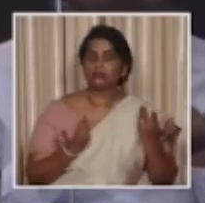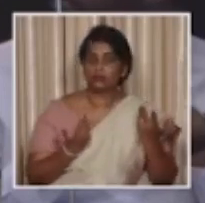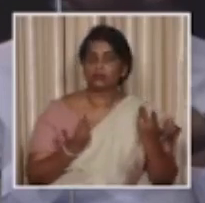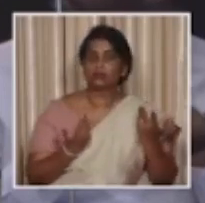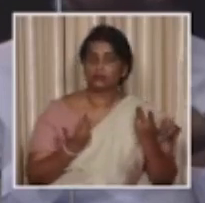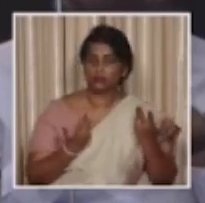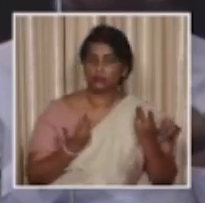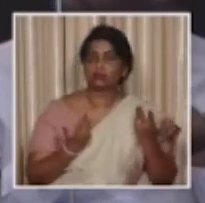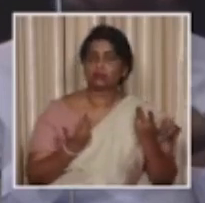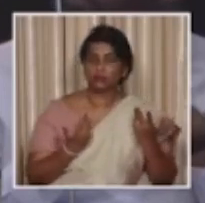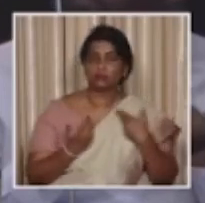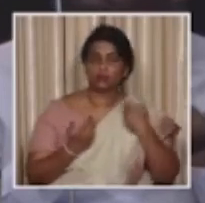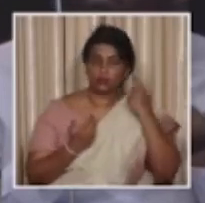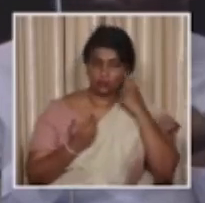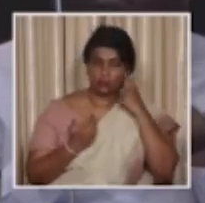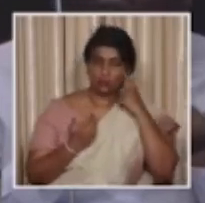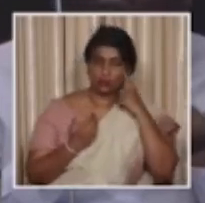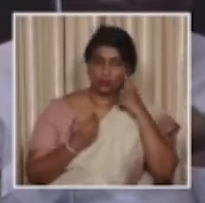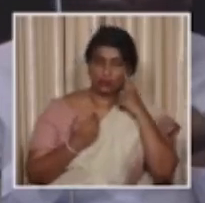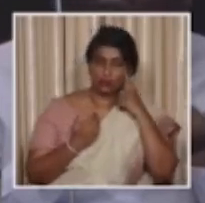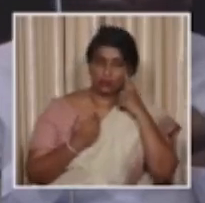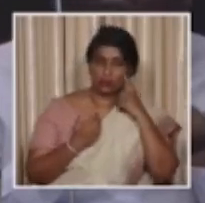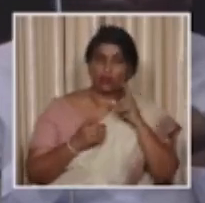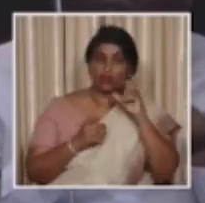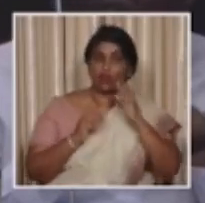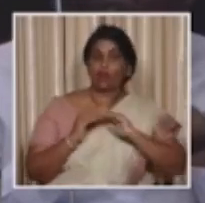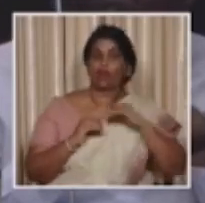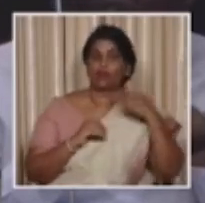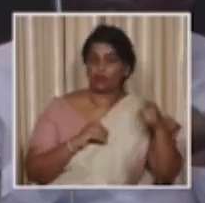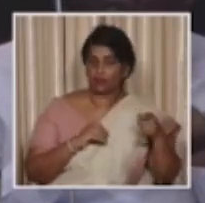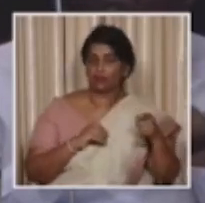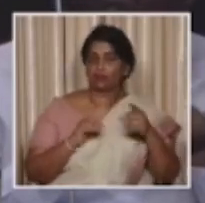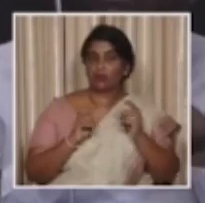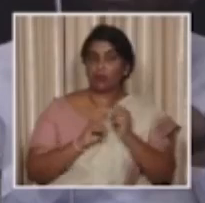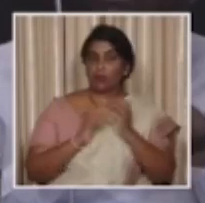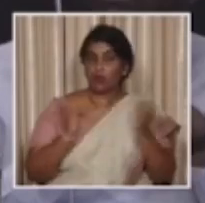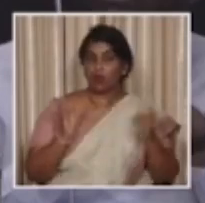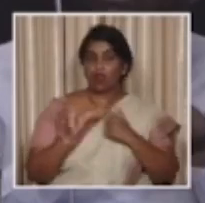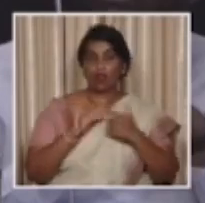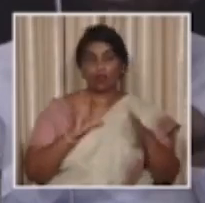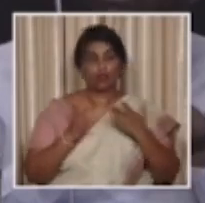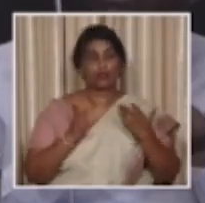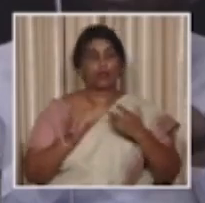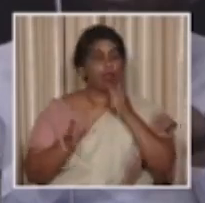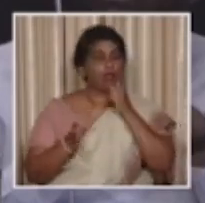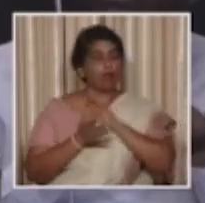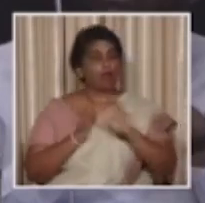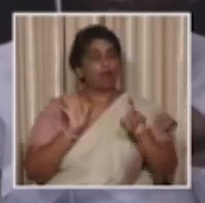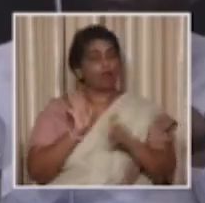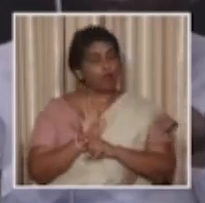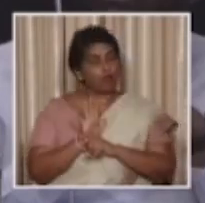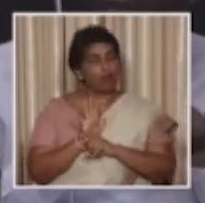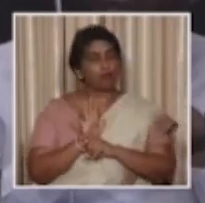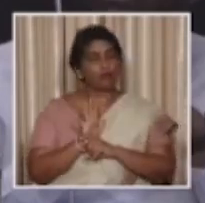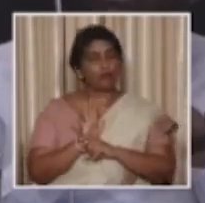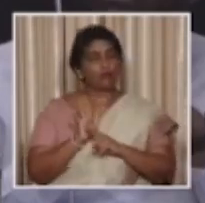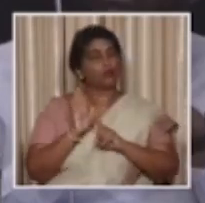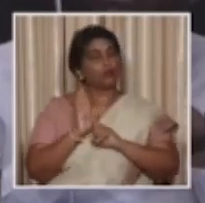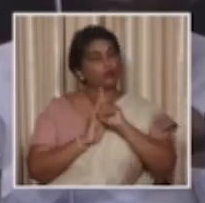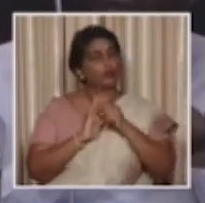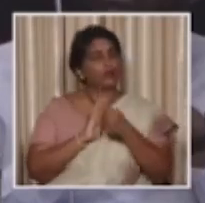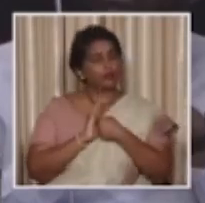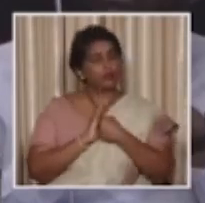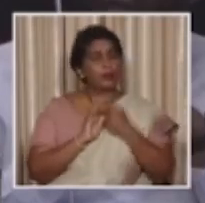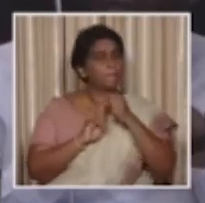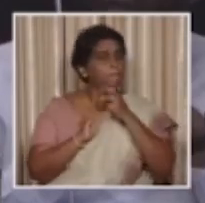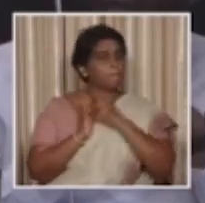තම කාලය අවසන් දෙයක්. කොළඹින් පිට ඈත පොළොන්නරු අනුරාධපුරයේ හම්බන්තොට මොණරාගල උතුර නැගෙනහිර